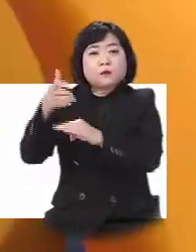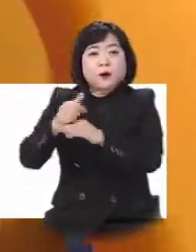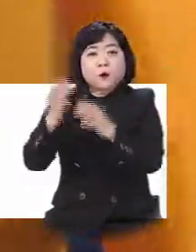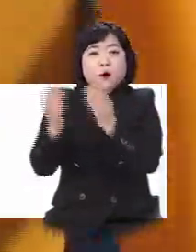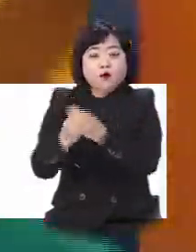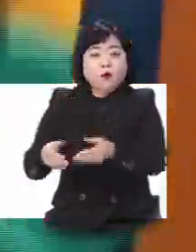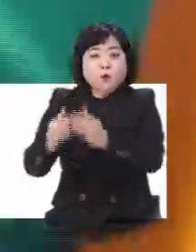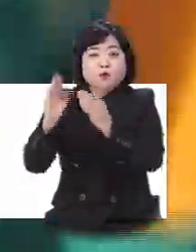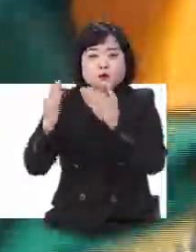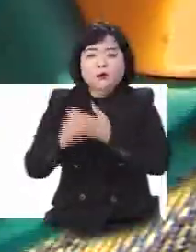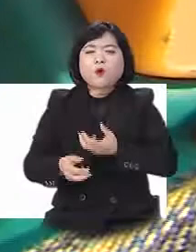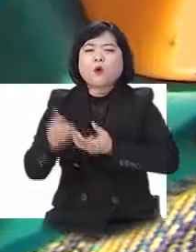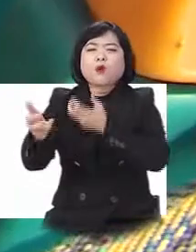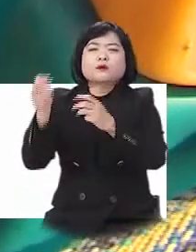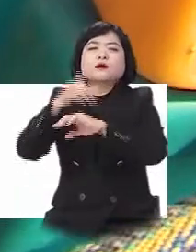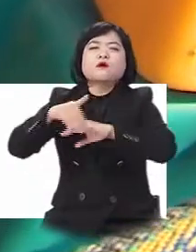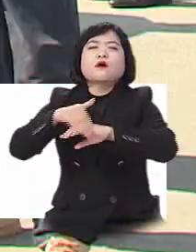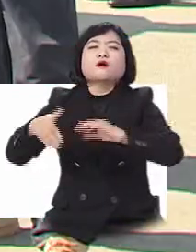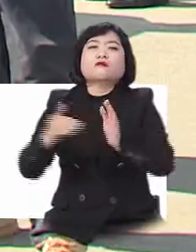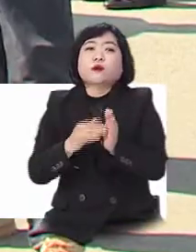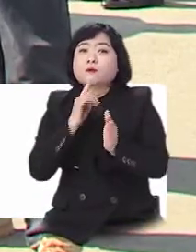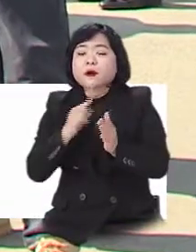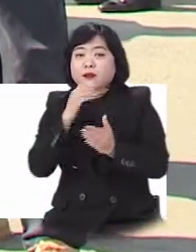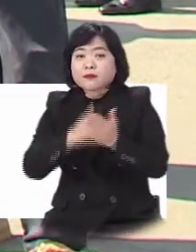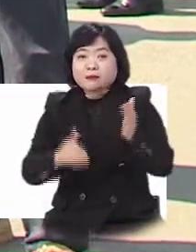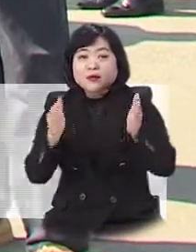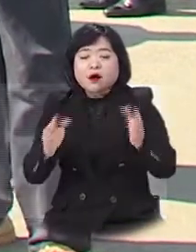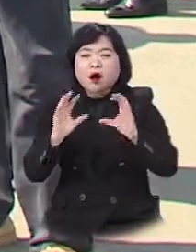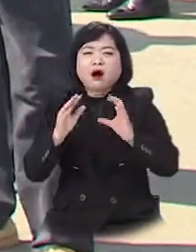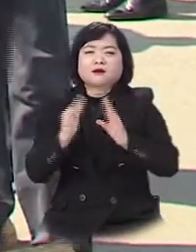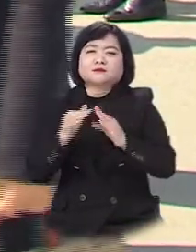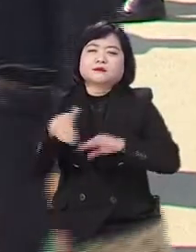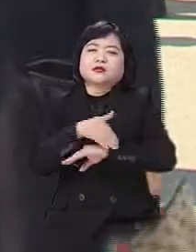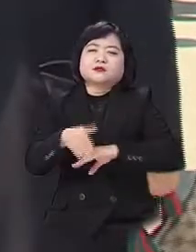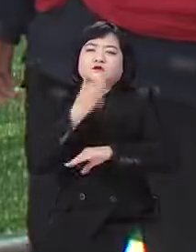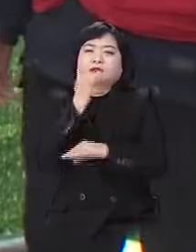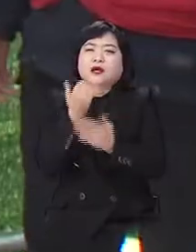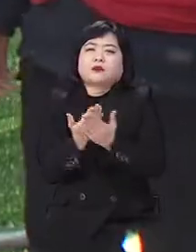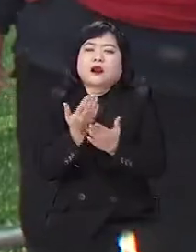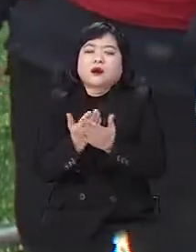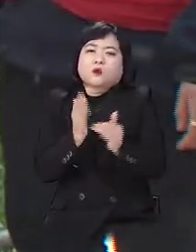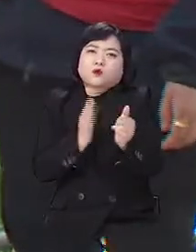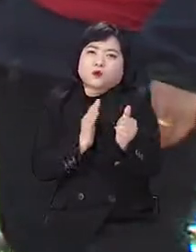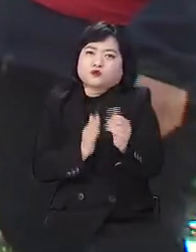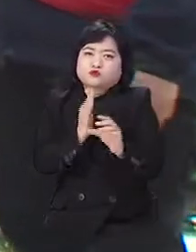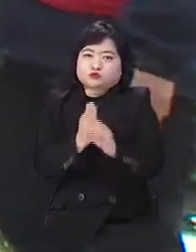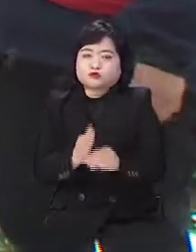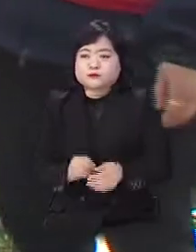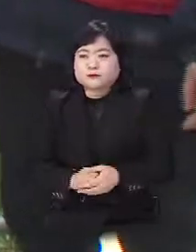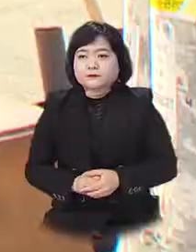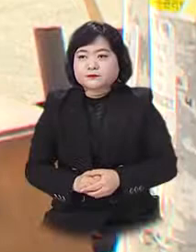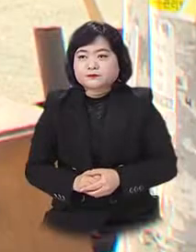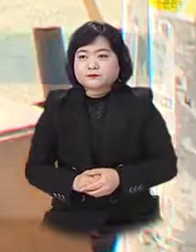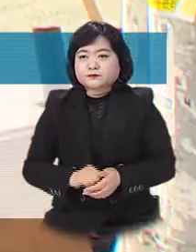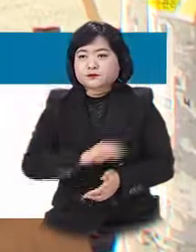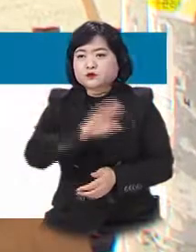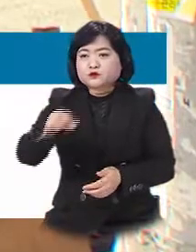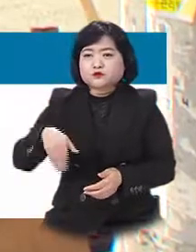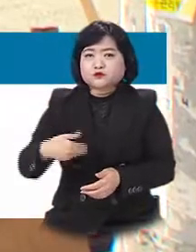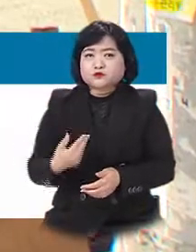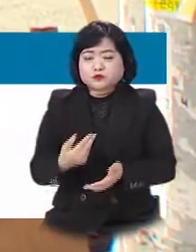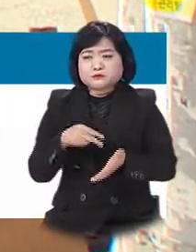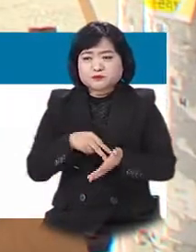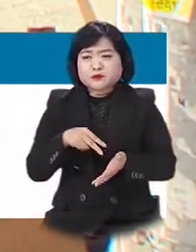완공되면 옮길 예정이었다며 남은 기간 계속 어린이집을 다닐 수 있게 해달라고 요구하고 있습니다. 저희들도